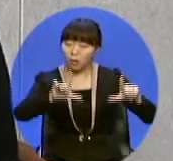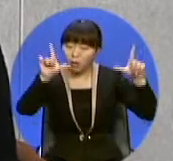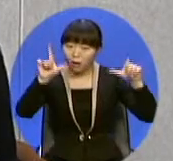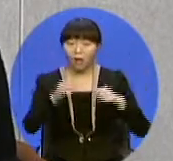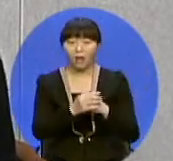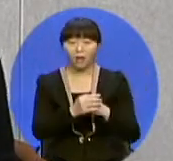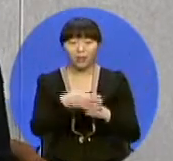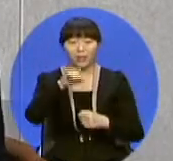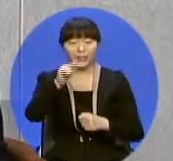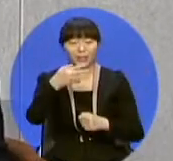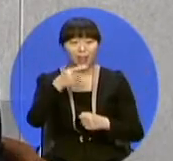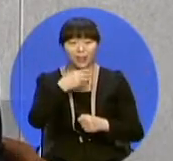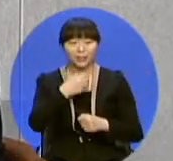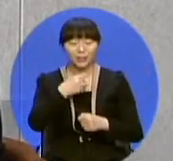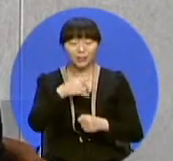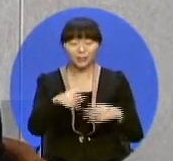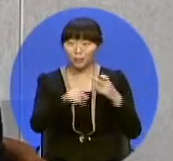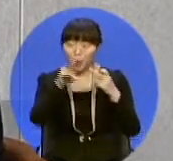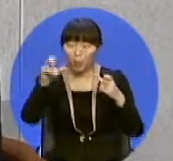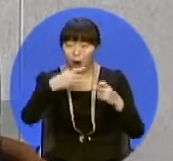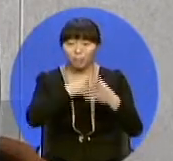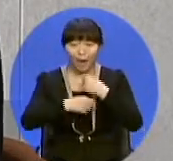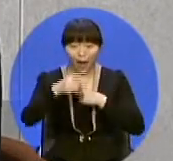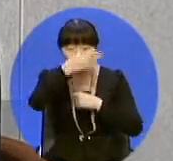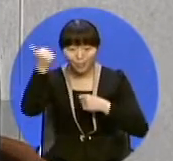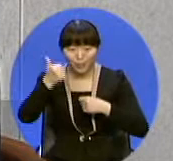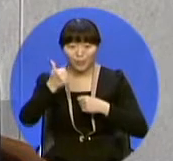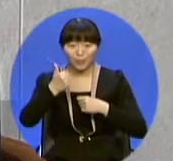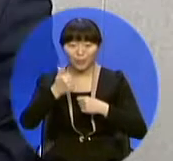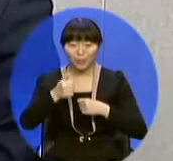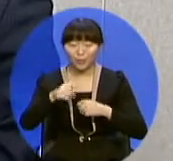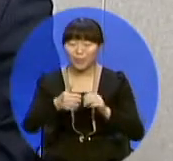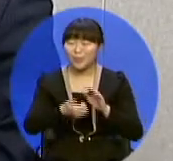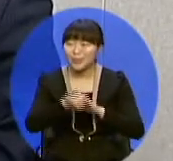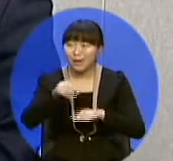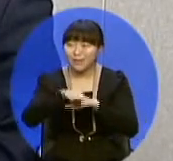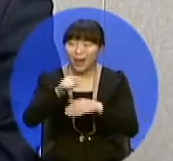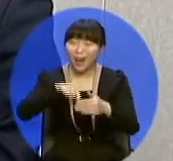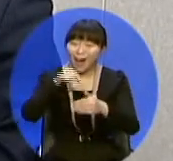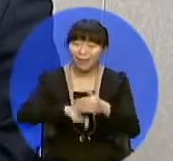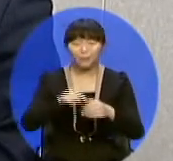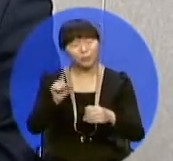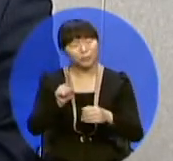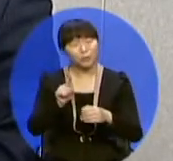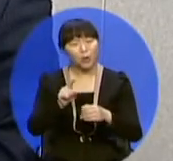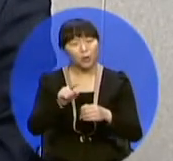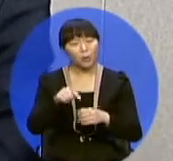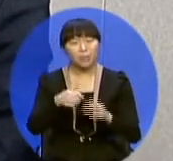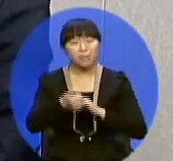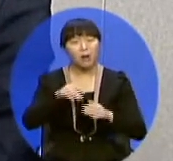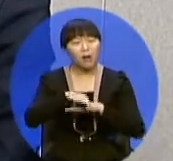산타클로스 분장을 하시고 광명 희망카에서 그 봉사활동을 펼치셨다고요. 네. 근데 이 광명 희망카란 어떤